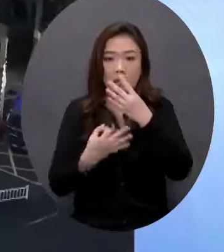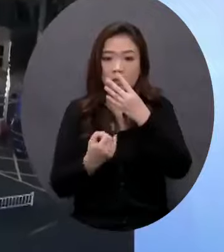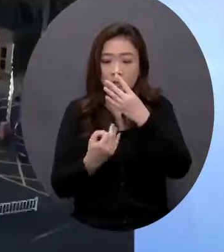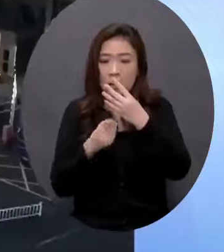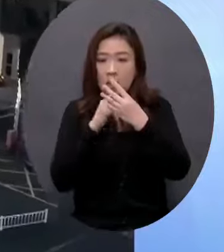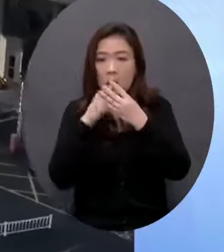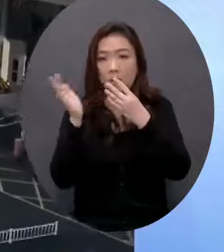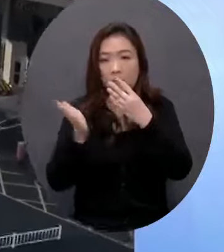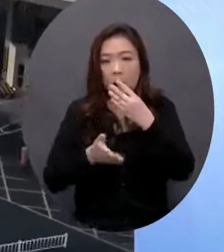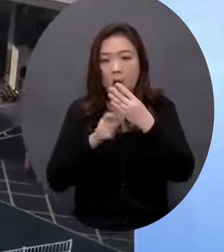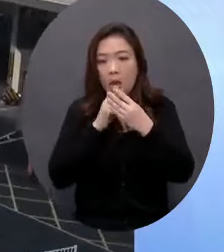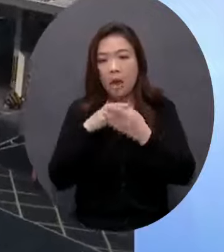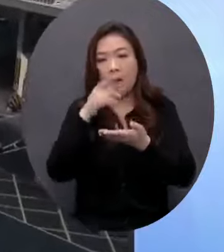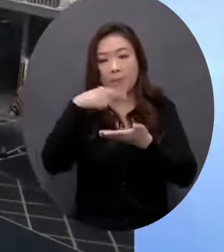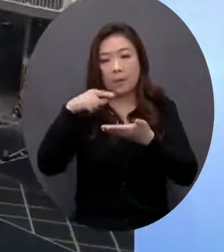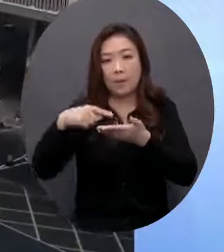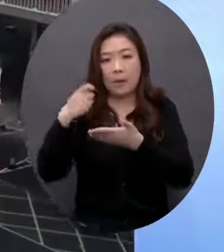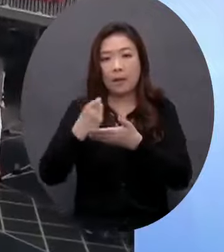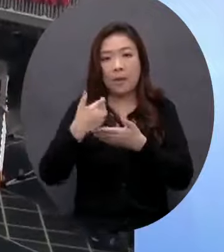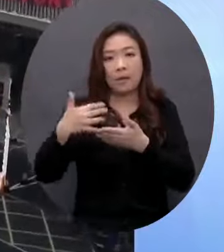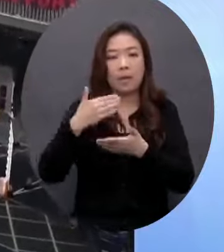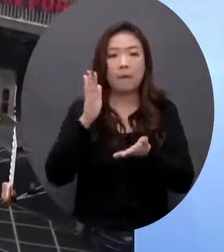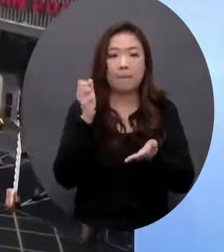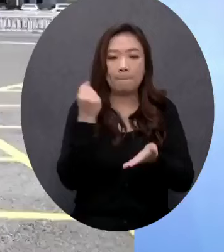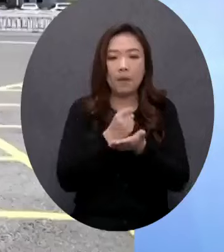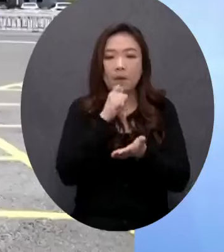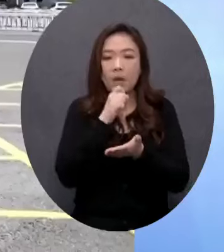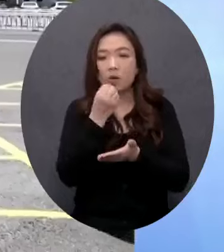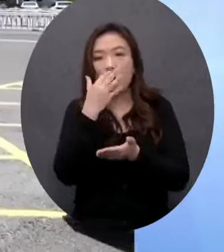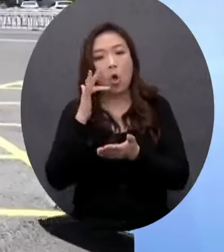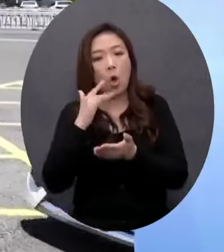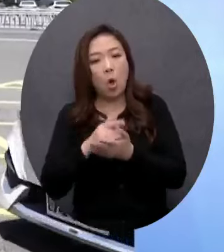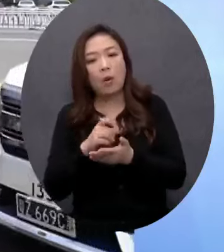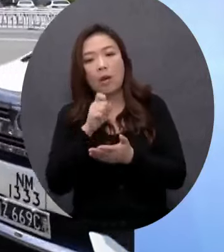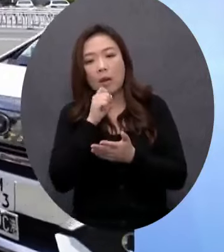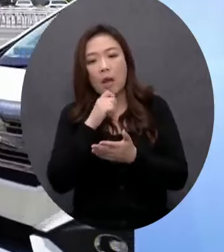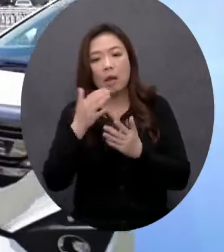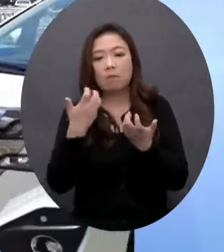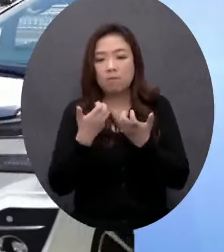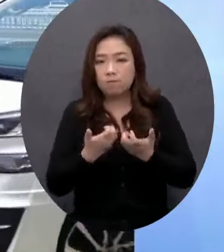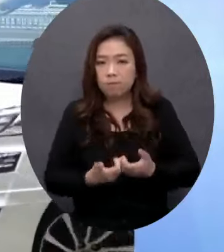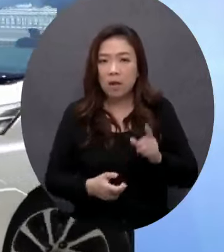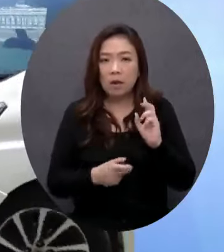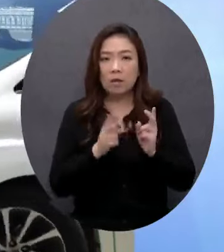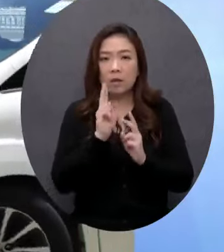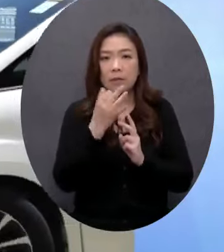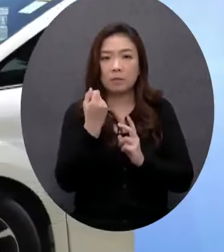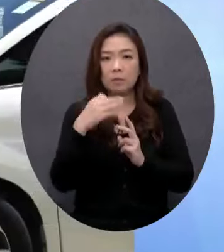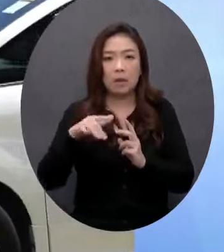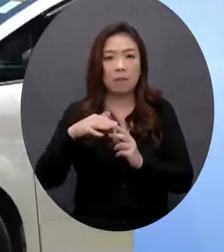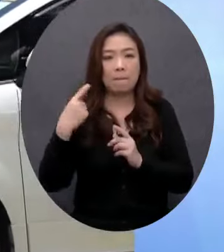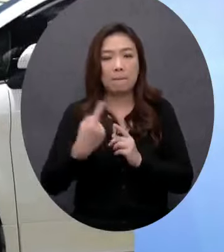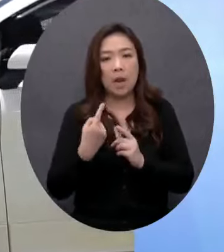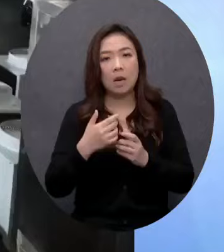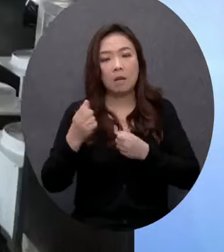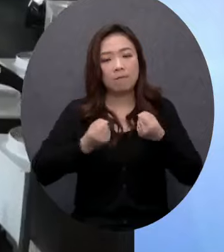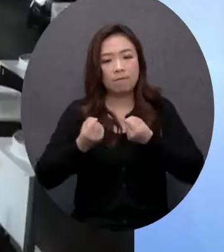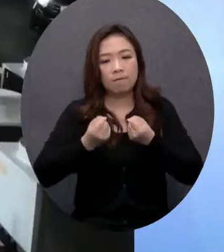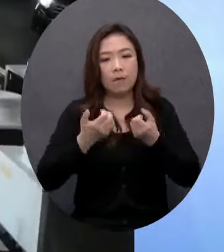核发牌证90000多副，港澳单牌车累计入出境230多万架次。 全面实